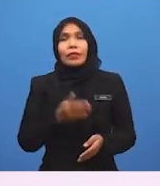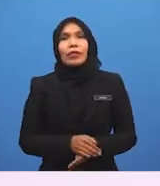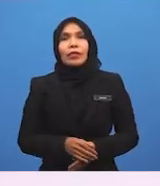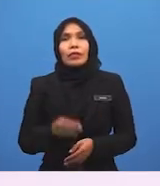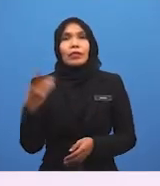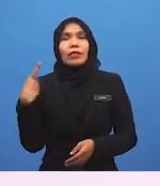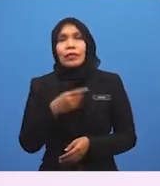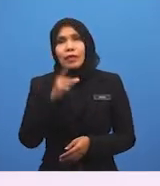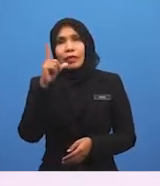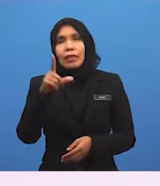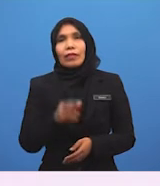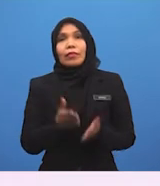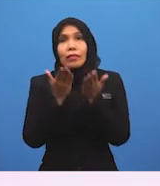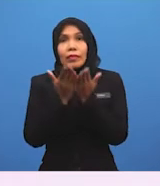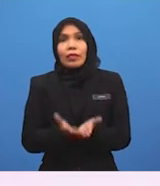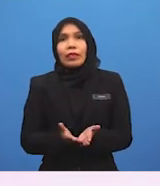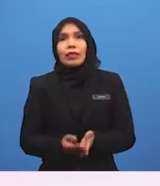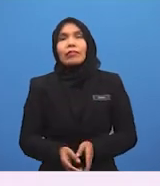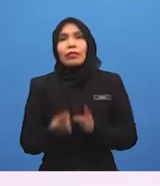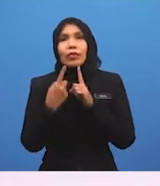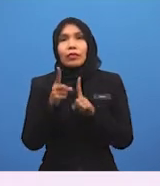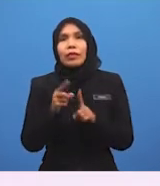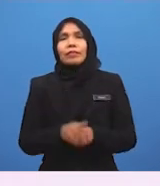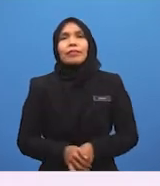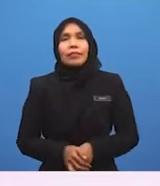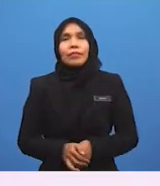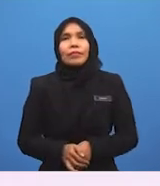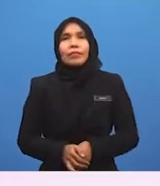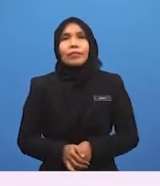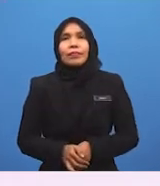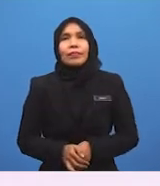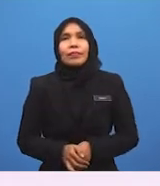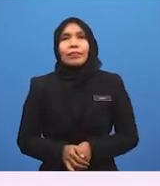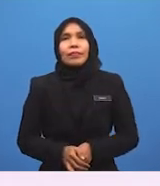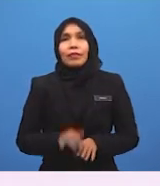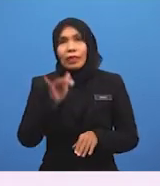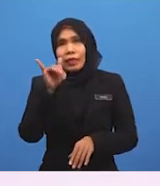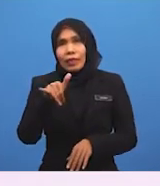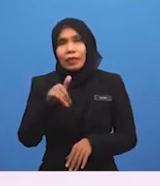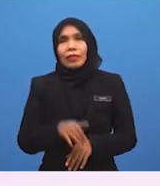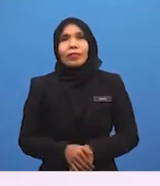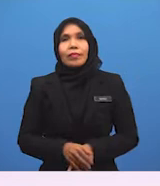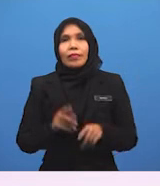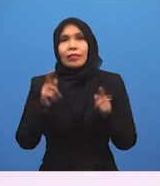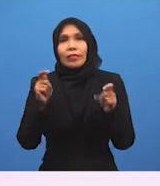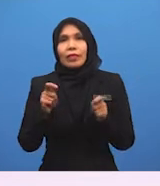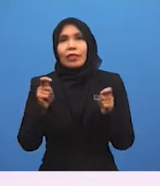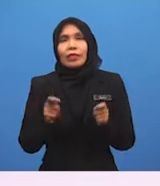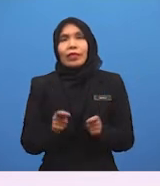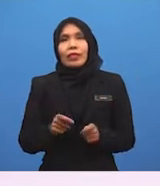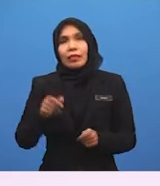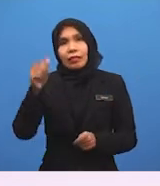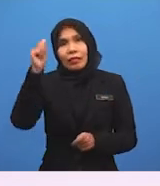jawapan. Jawapan bagi soalan pertama, ya, tindakan Tan